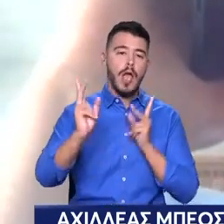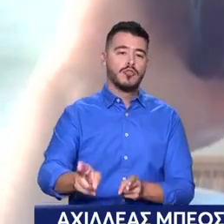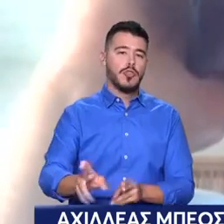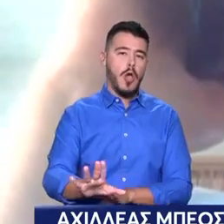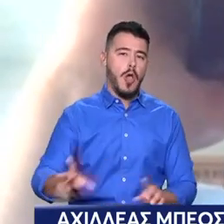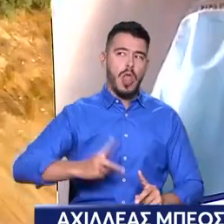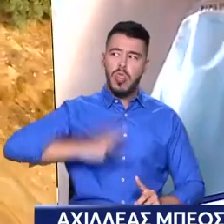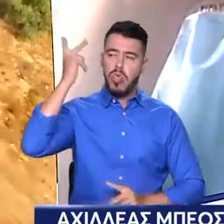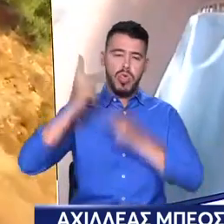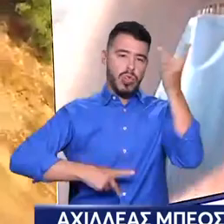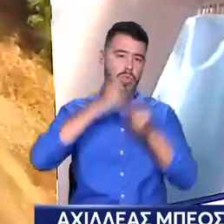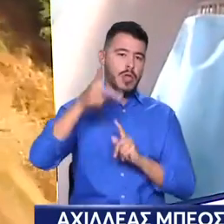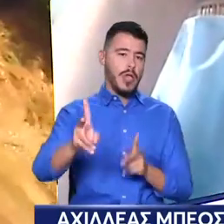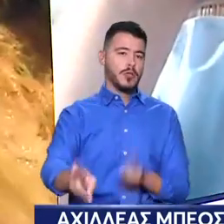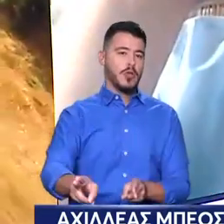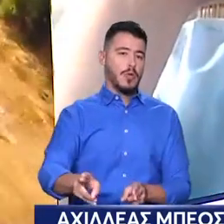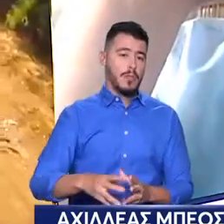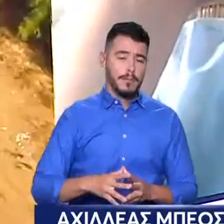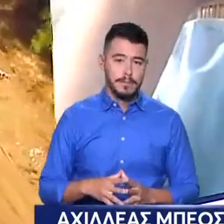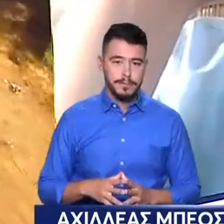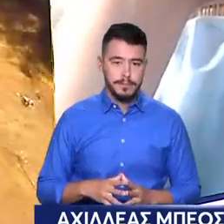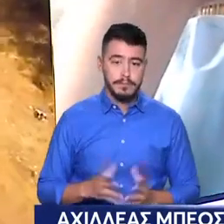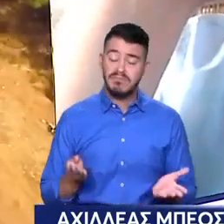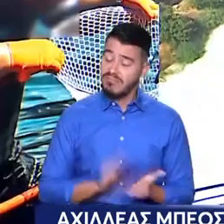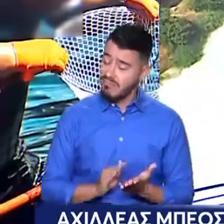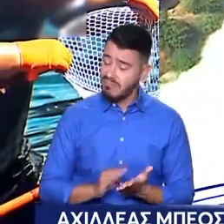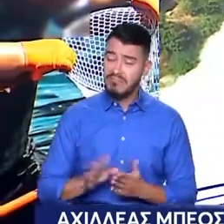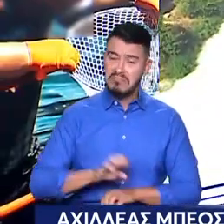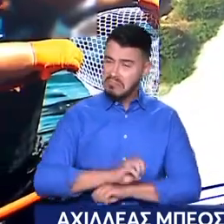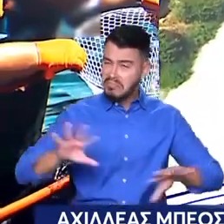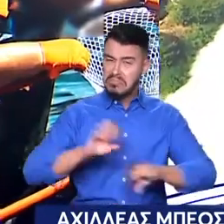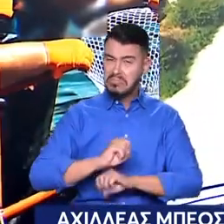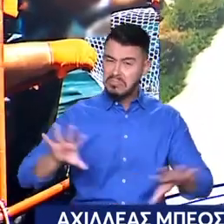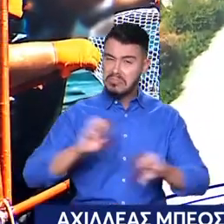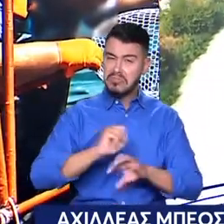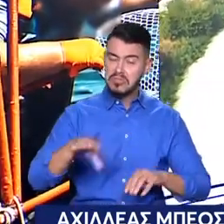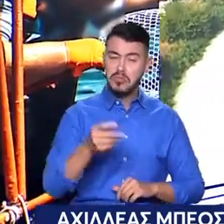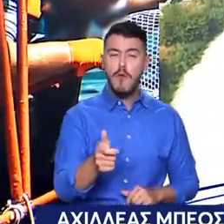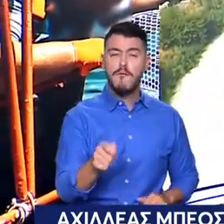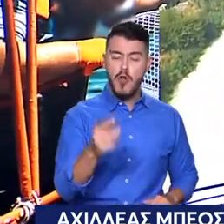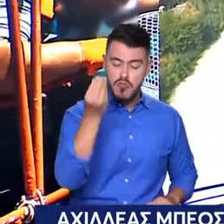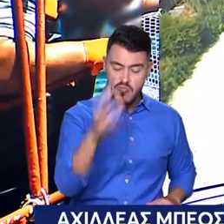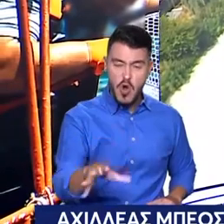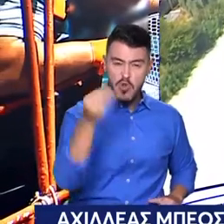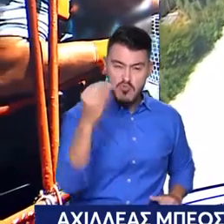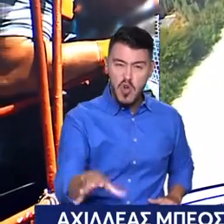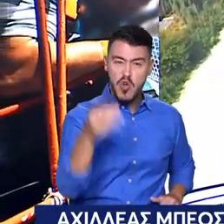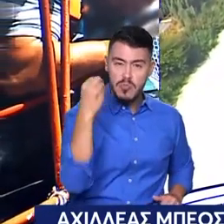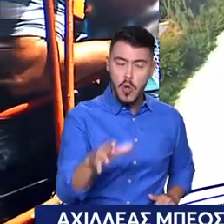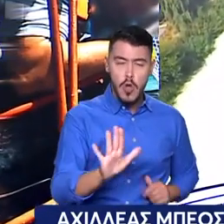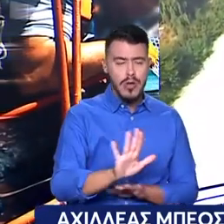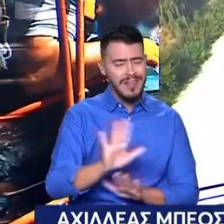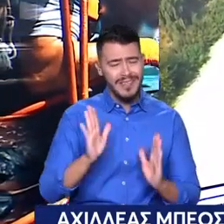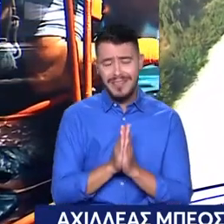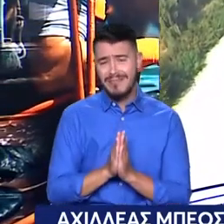ασυδοσία. Και εντωμεταξύ, η μεγάλη δυσφήμιση που έγινε στην πόλη του Βόλου, καλό, αν με ακούει κάποιος από την κυβέρνηση, ήδη